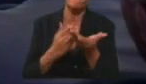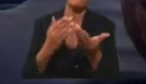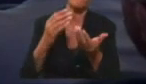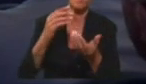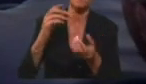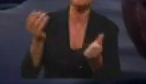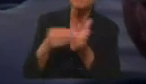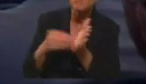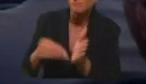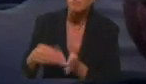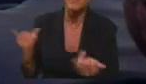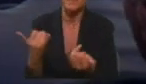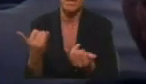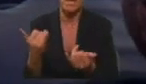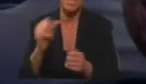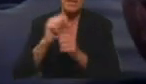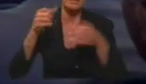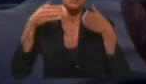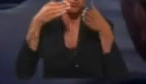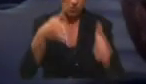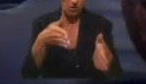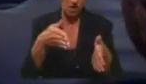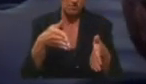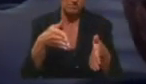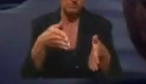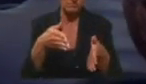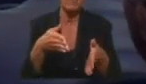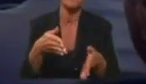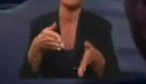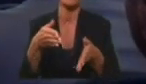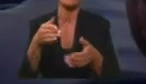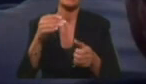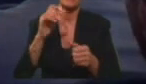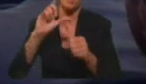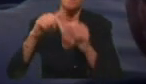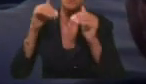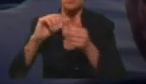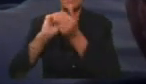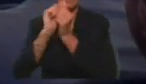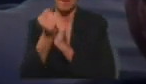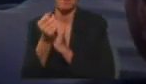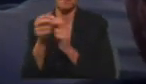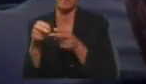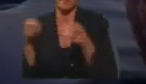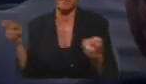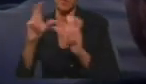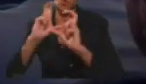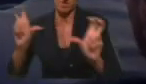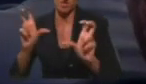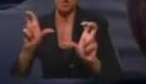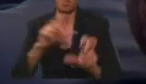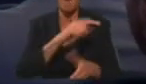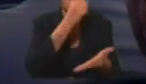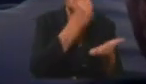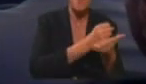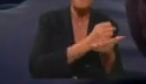że jest podana jakaś kategoria drogi, która mogła się zmienić w międzyczasie, tak, od wydania takiego aktu prawnego,